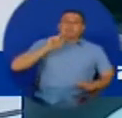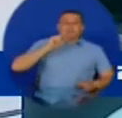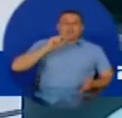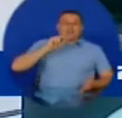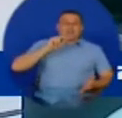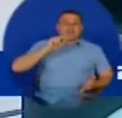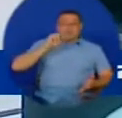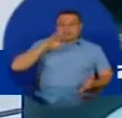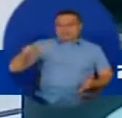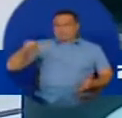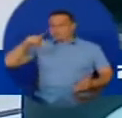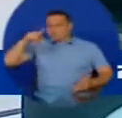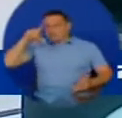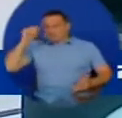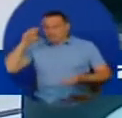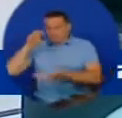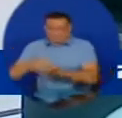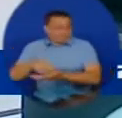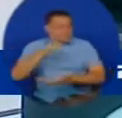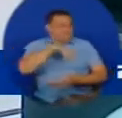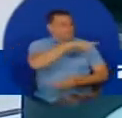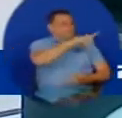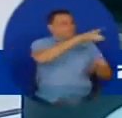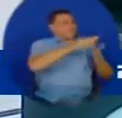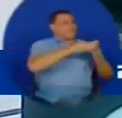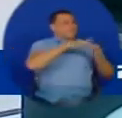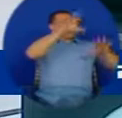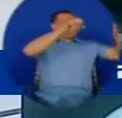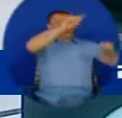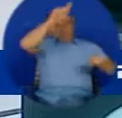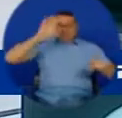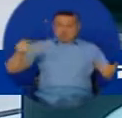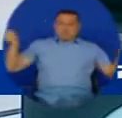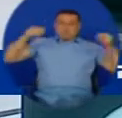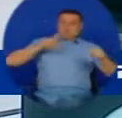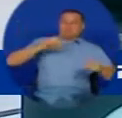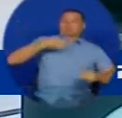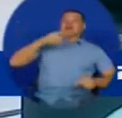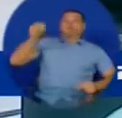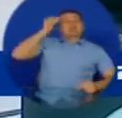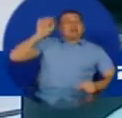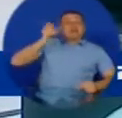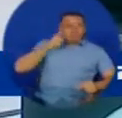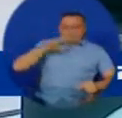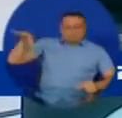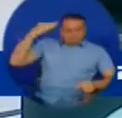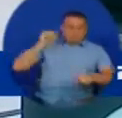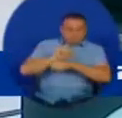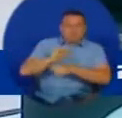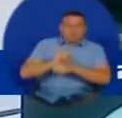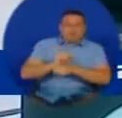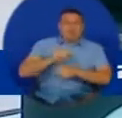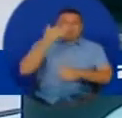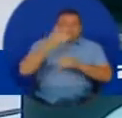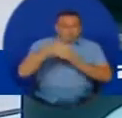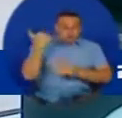אביב מדברים סביב עצרת רבין. ואז בא עודד, ומי שכן בא, ולשמחתנו הגיעו על פי הערכות המשטרה